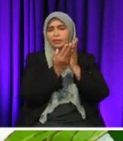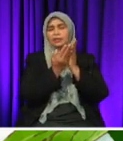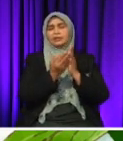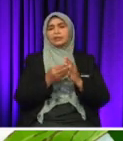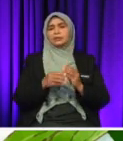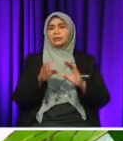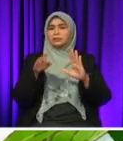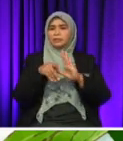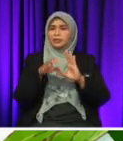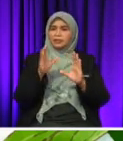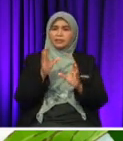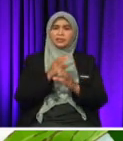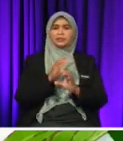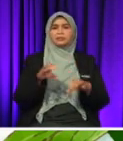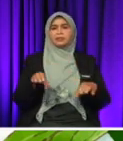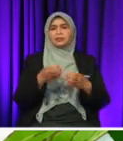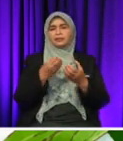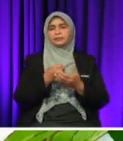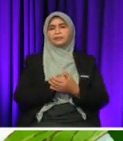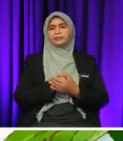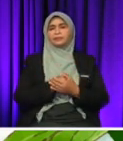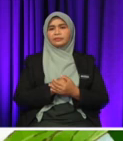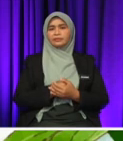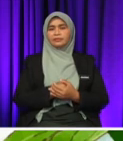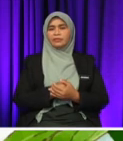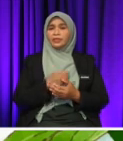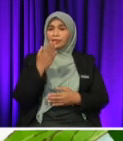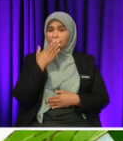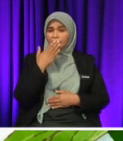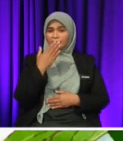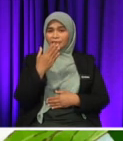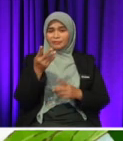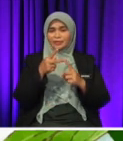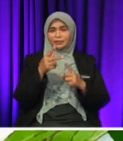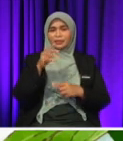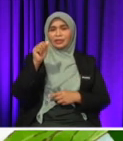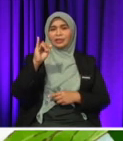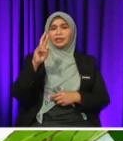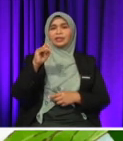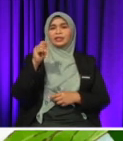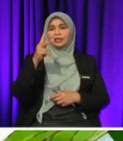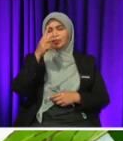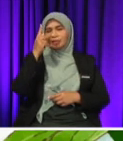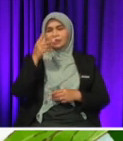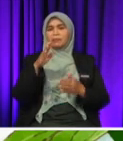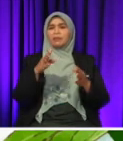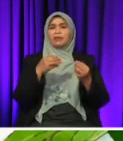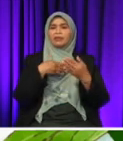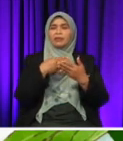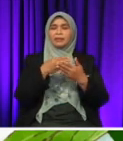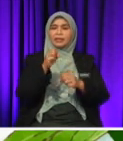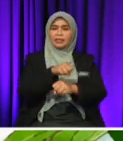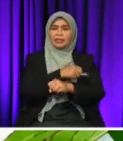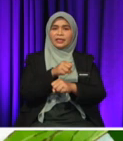pencipta Baik terima kasih kepada Airin Sudi mendeklamasikan sajak kepada kita